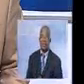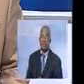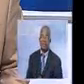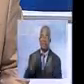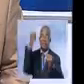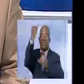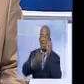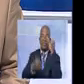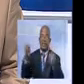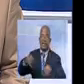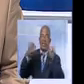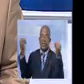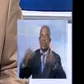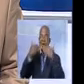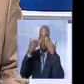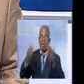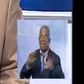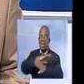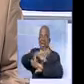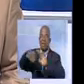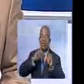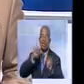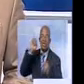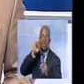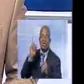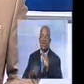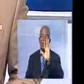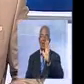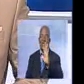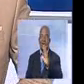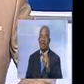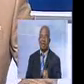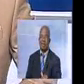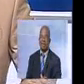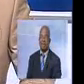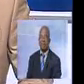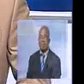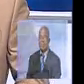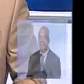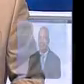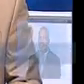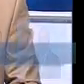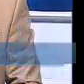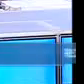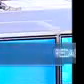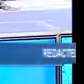Et c'est la fin de cette édition. Merci de nous avoir suivis. Restez avec nous sur RTI 1.